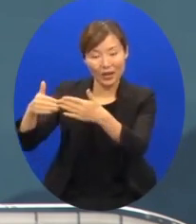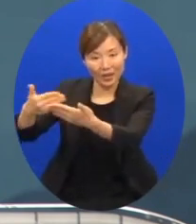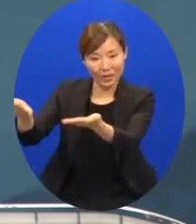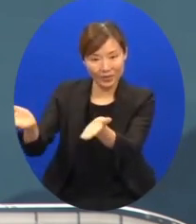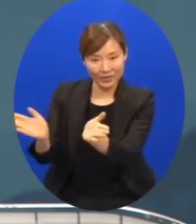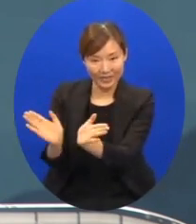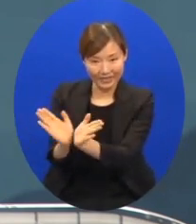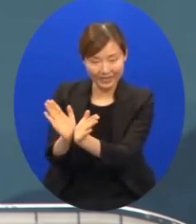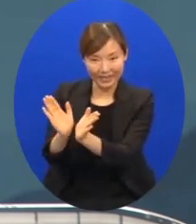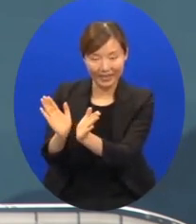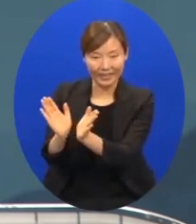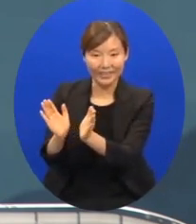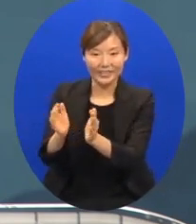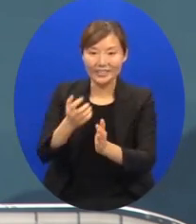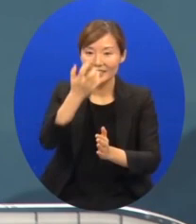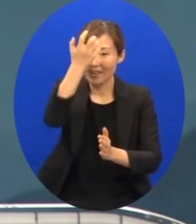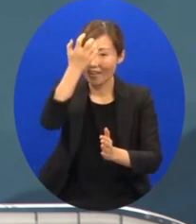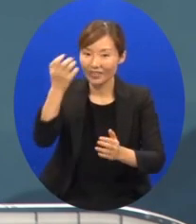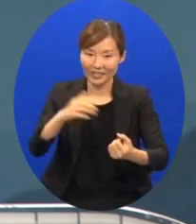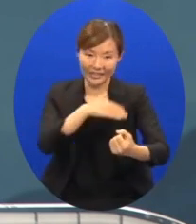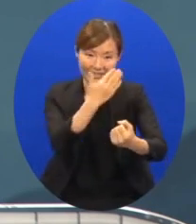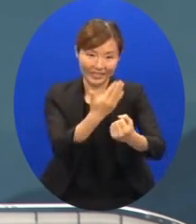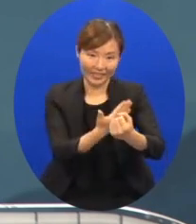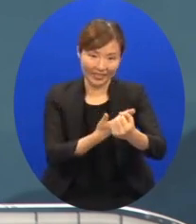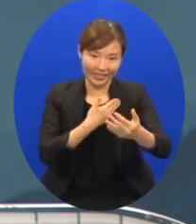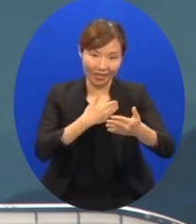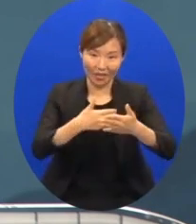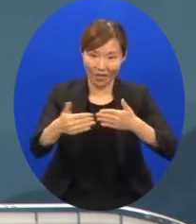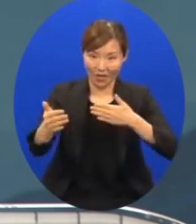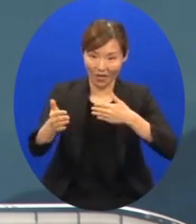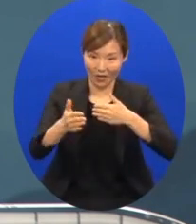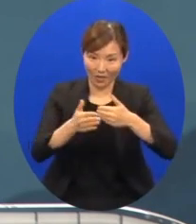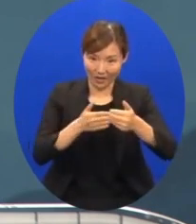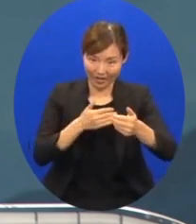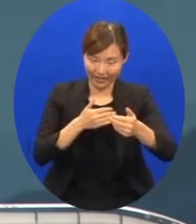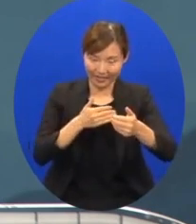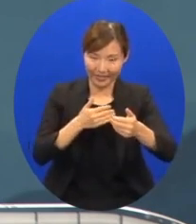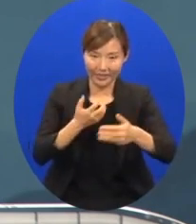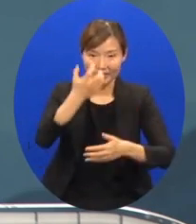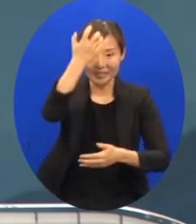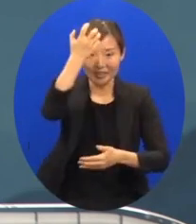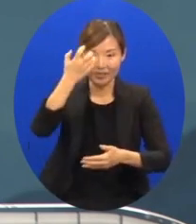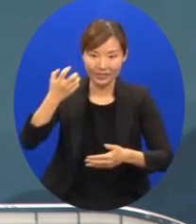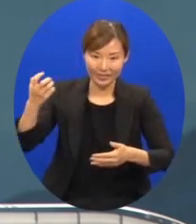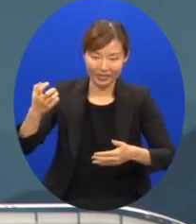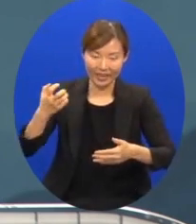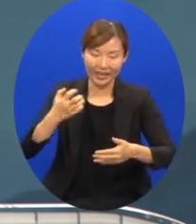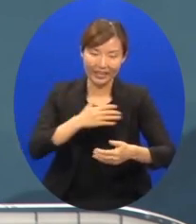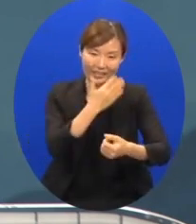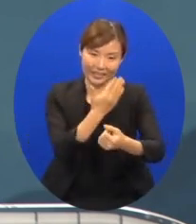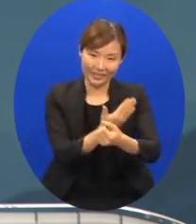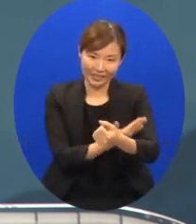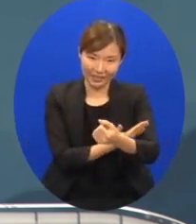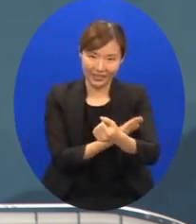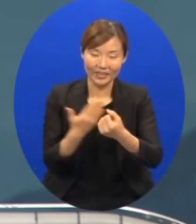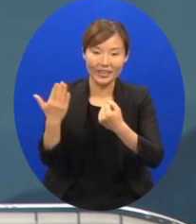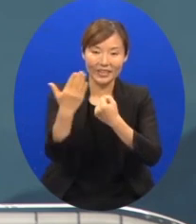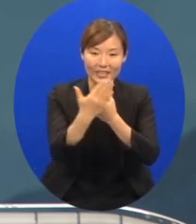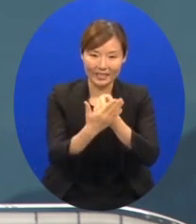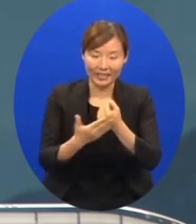안에 성령의 능력을 체험하는 또 그 성령의 능력으로 살아가는 은혜를 주시기를